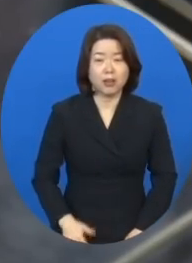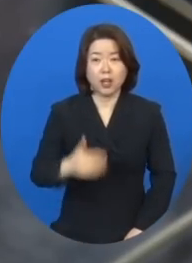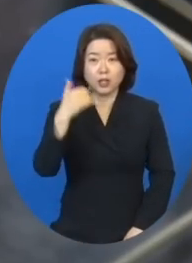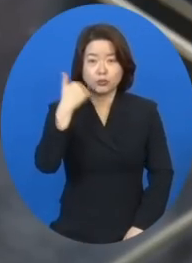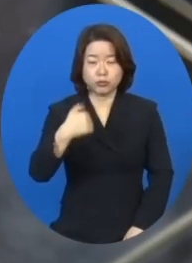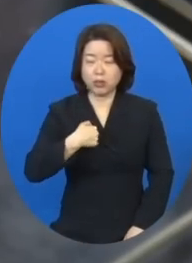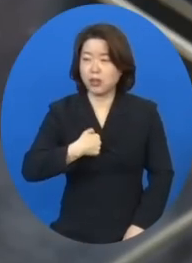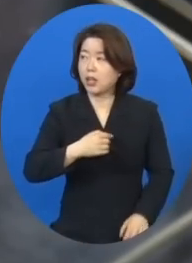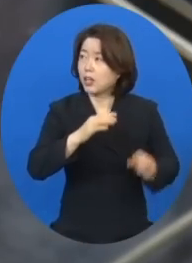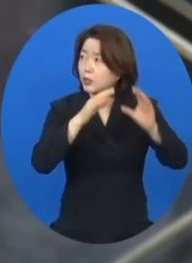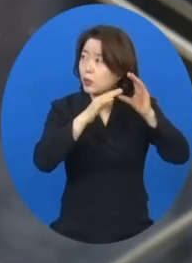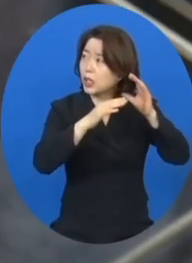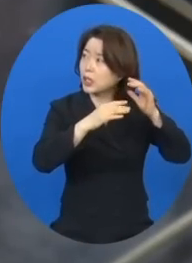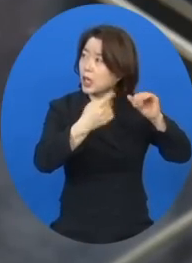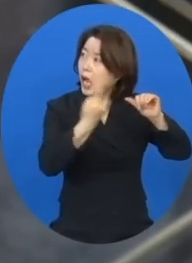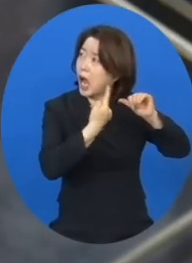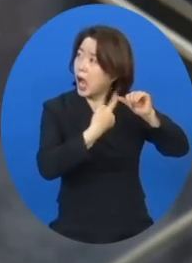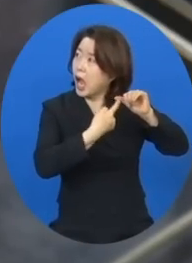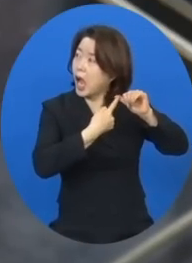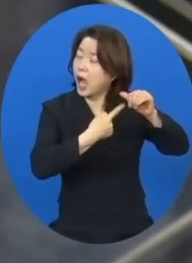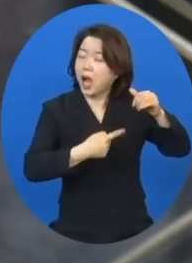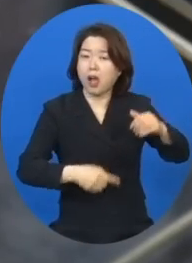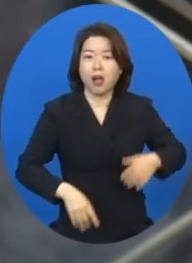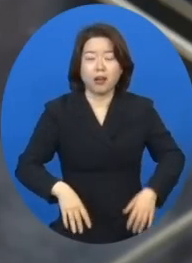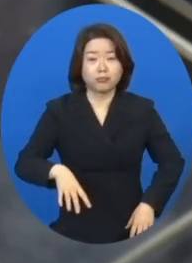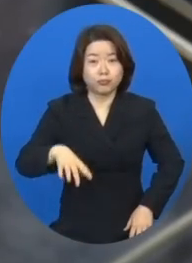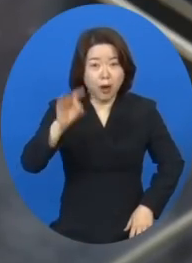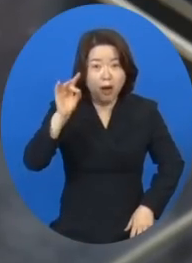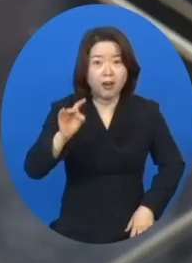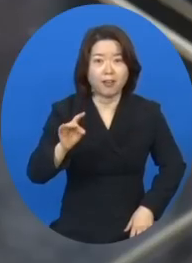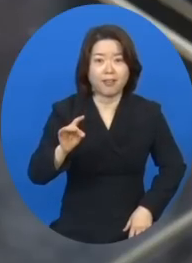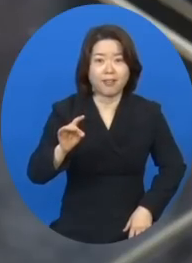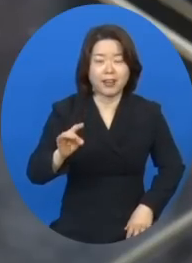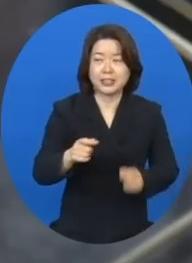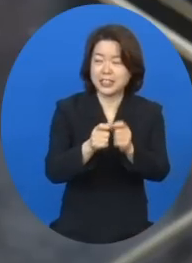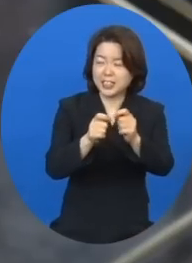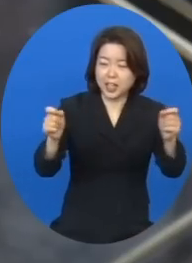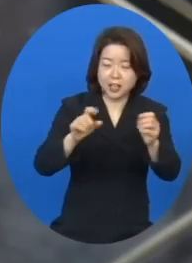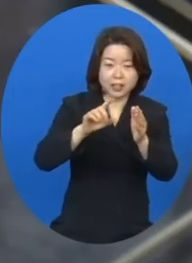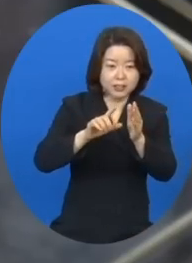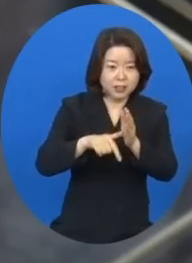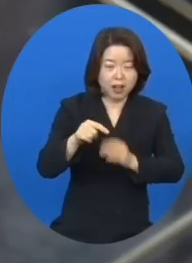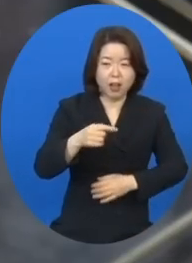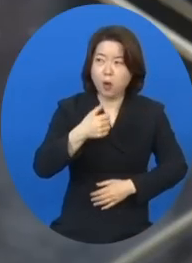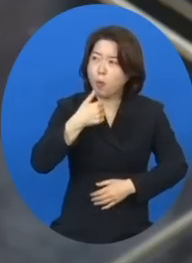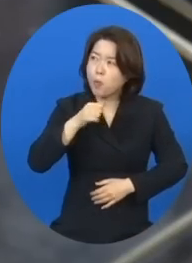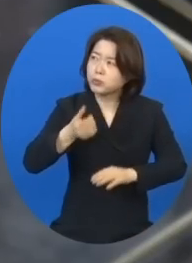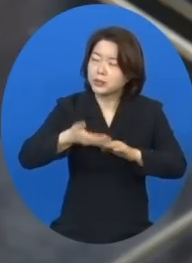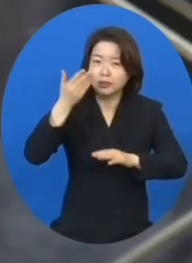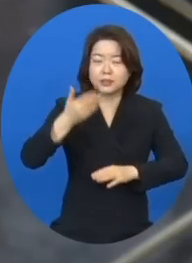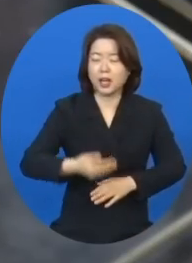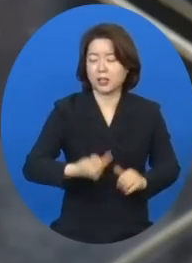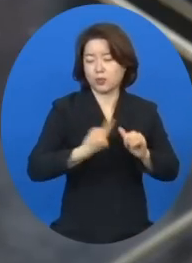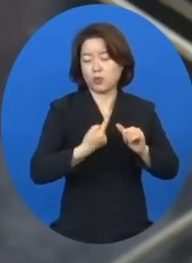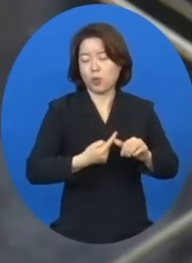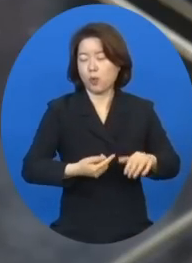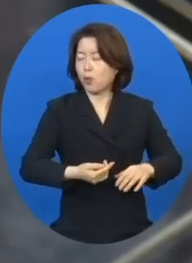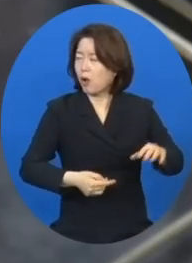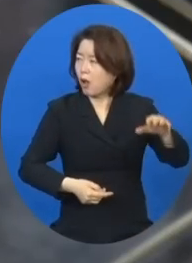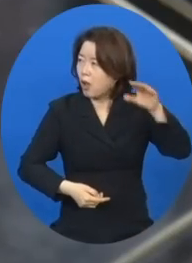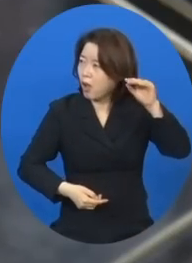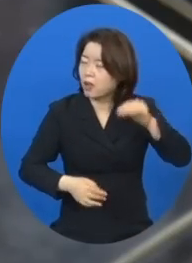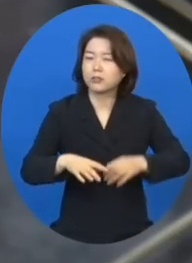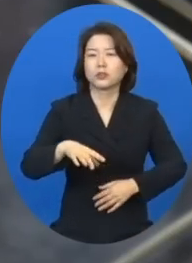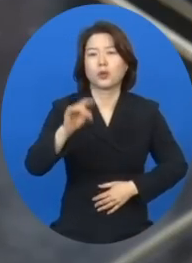누군가가 제 귀에다 대고 그렇게 직접적으로 그 긴 시간 욕을 듣는 것은 처음 경험하는